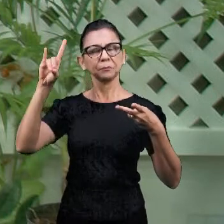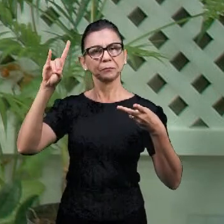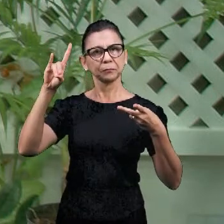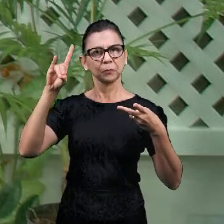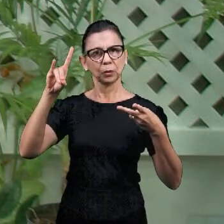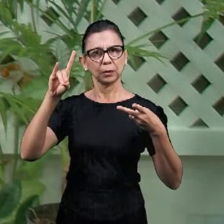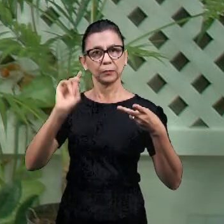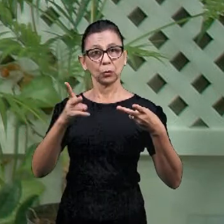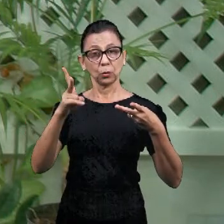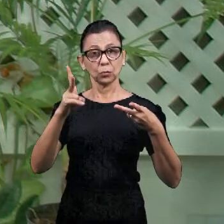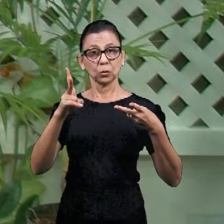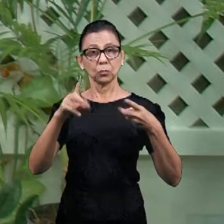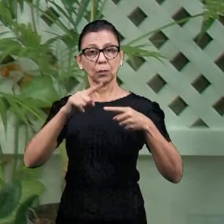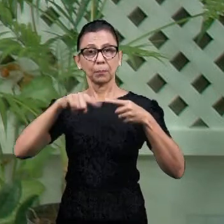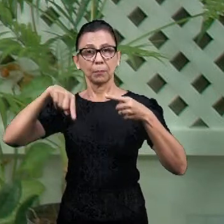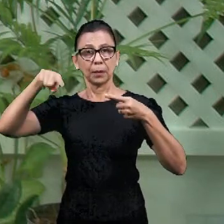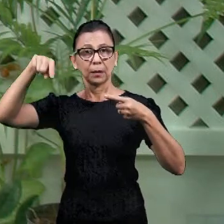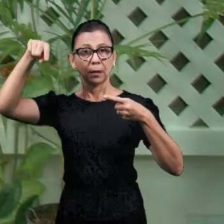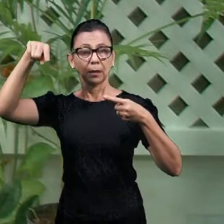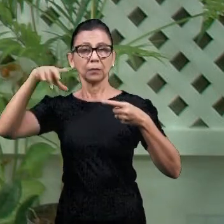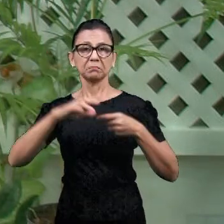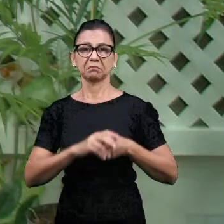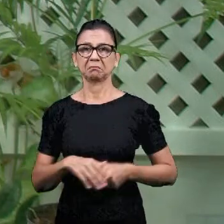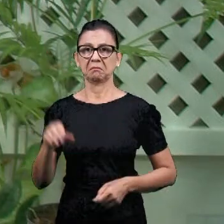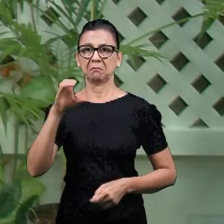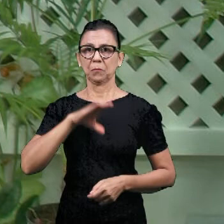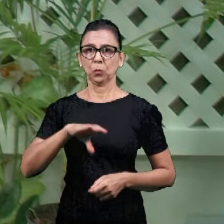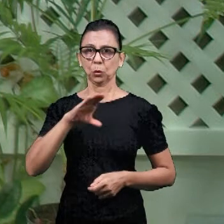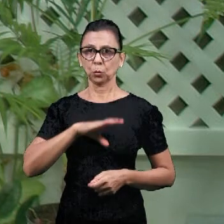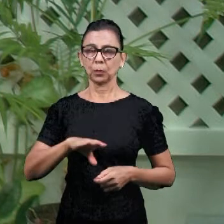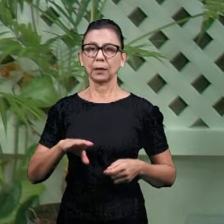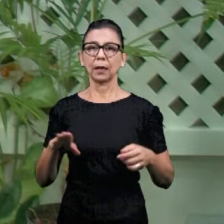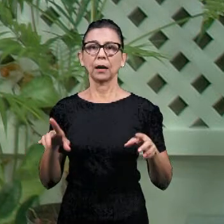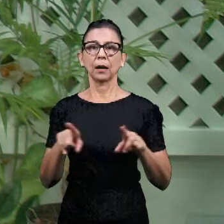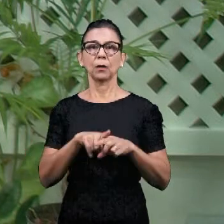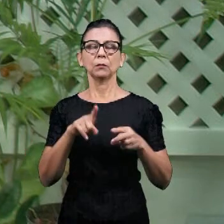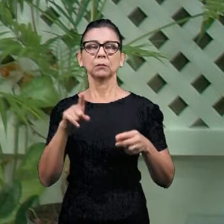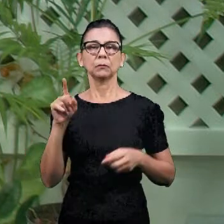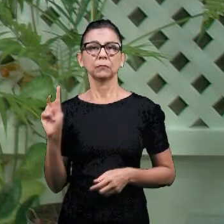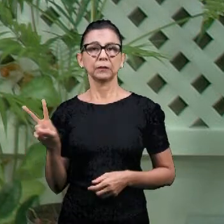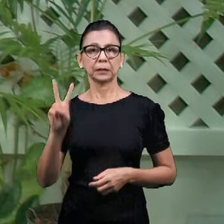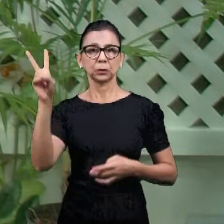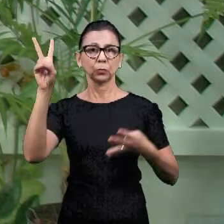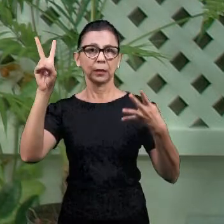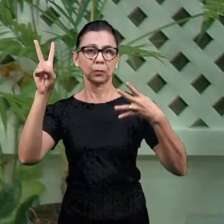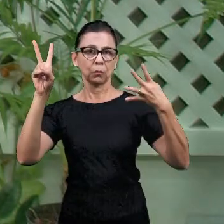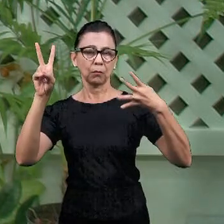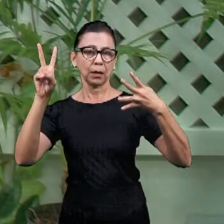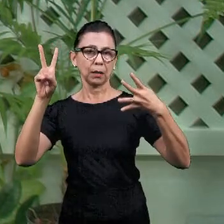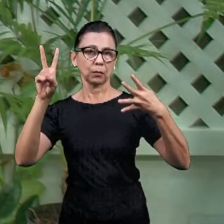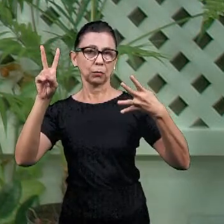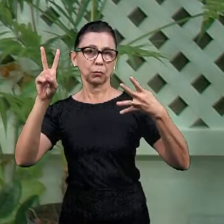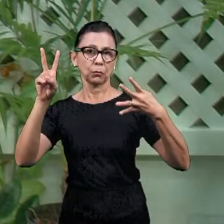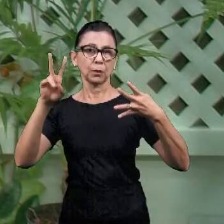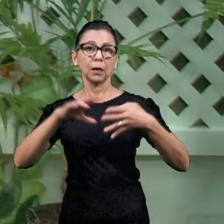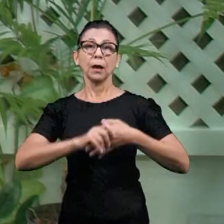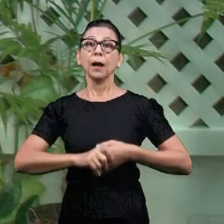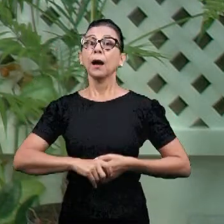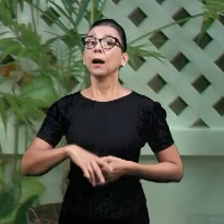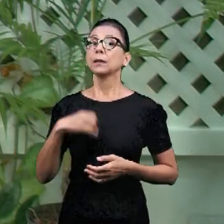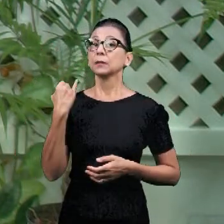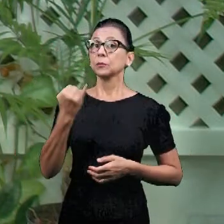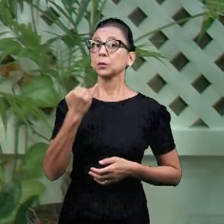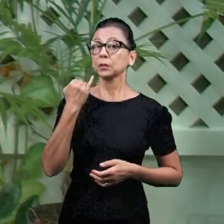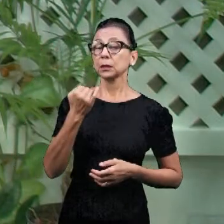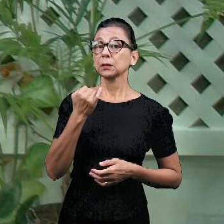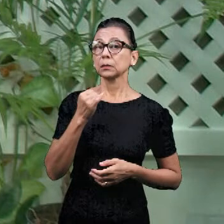son travail. En 3e, Portugal cette semaine. En 4e, Venezuela. Et aussi, nous pouvons laisser de